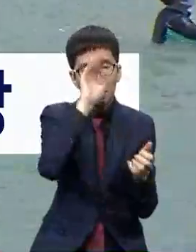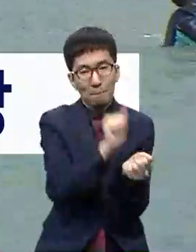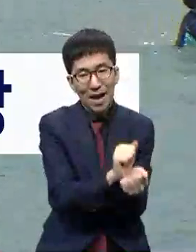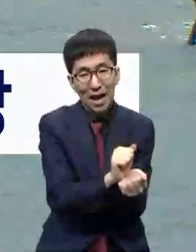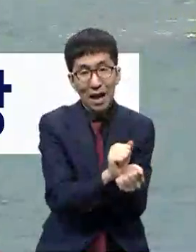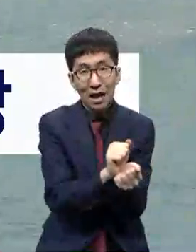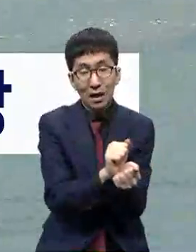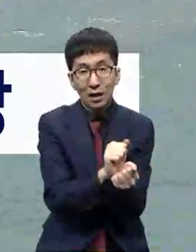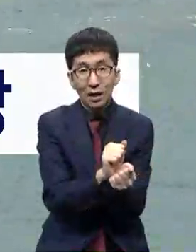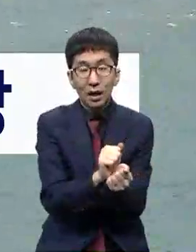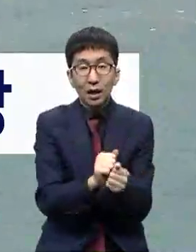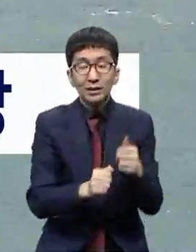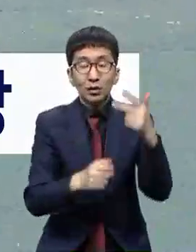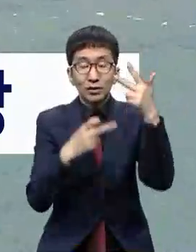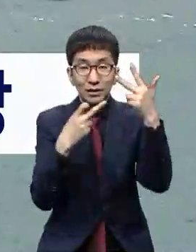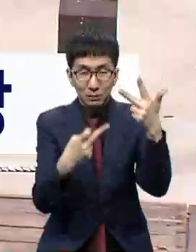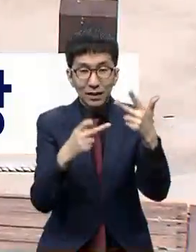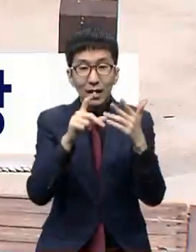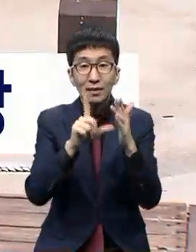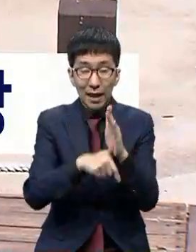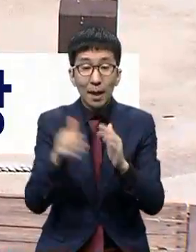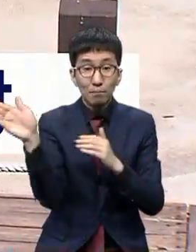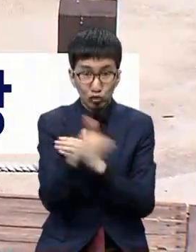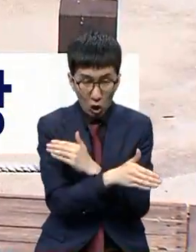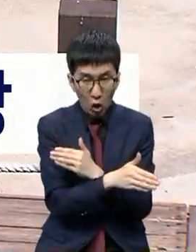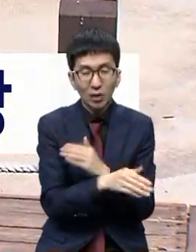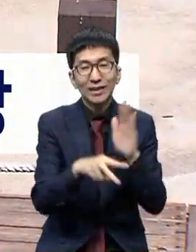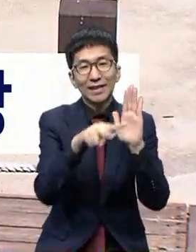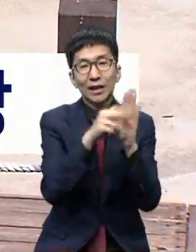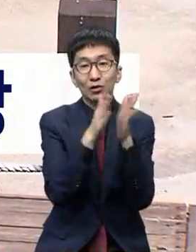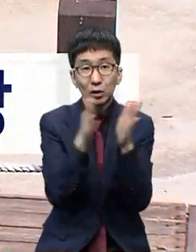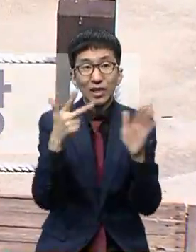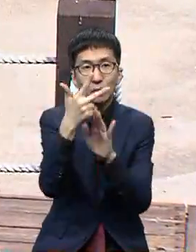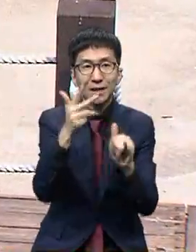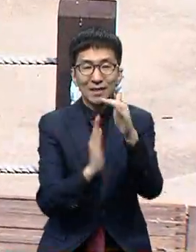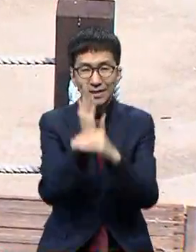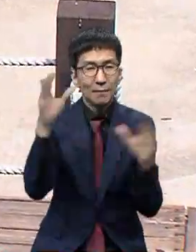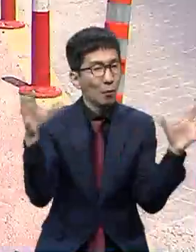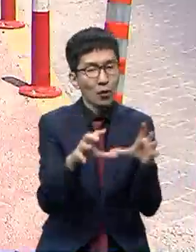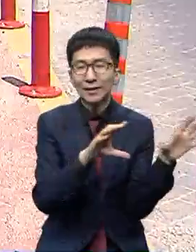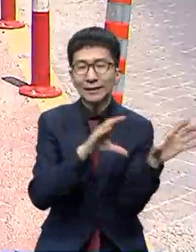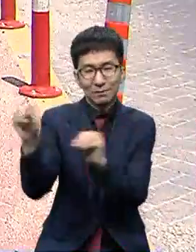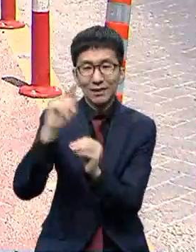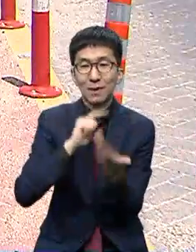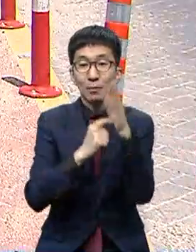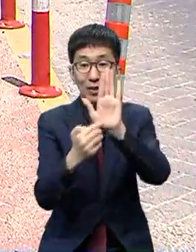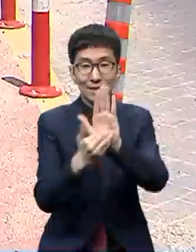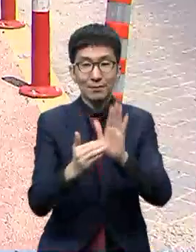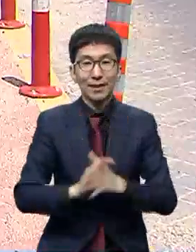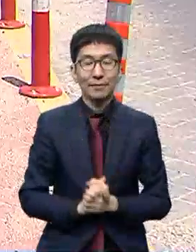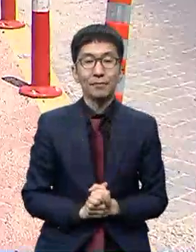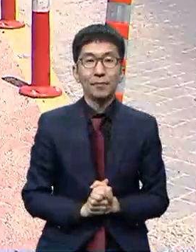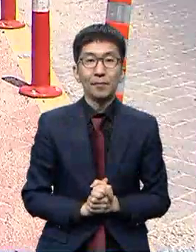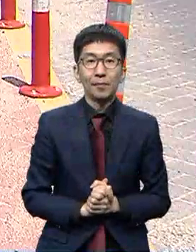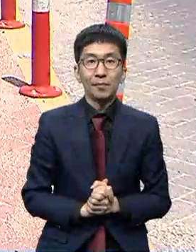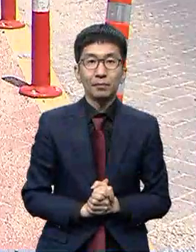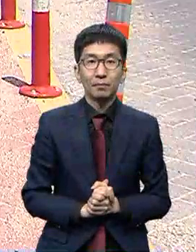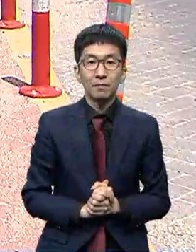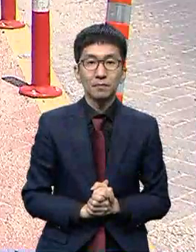0시부터 거리두기 2단계로 격상하고 7명 이상의 사적 모임을 금지합니다. SBS